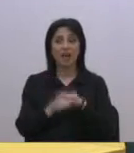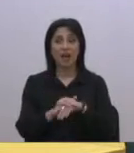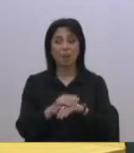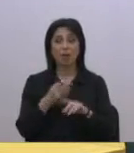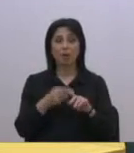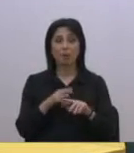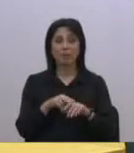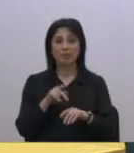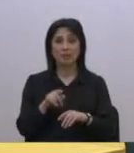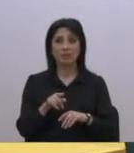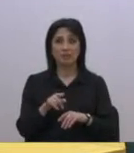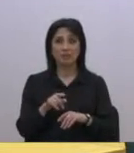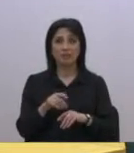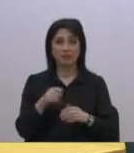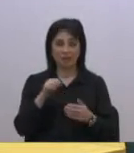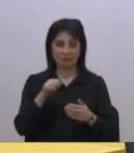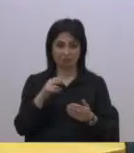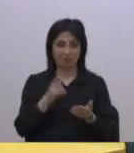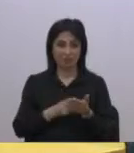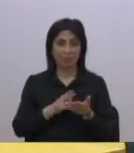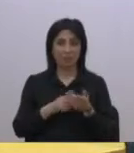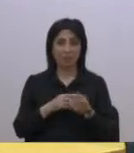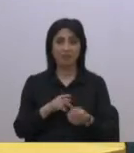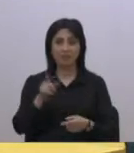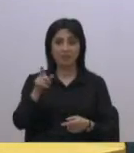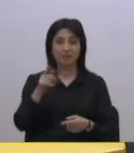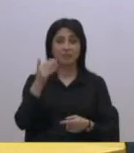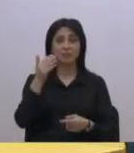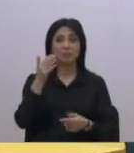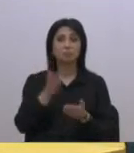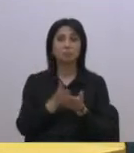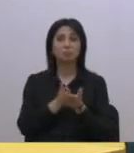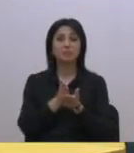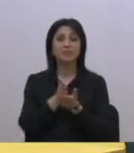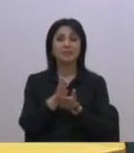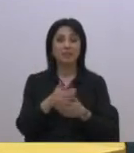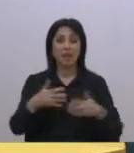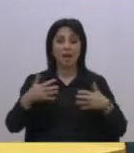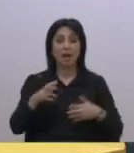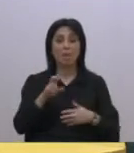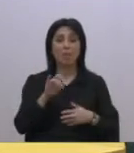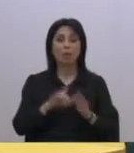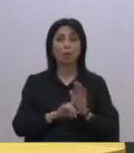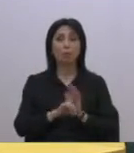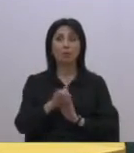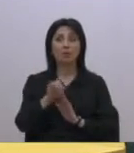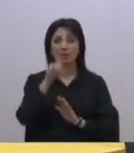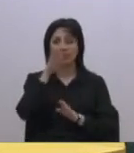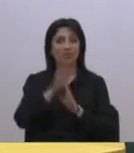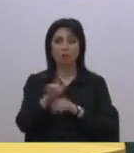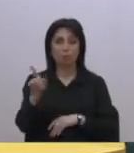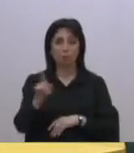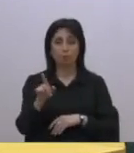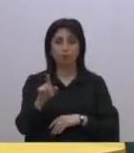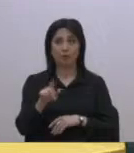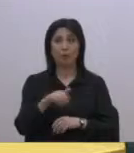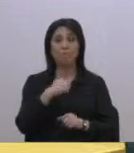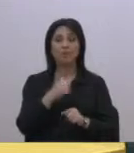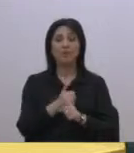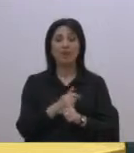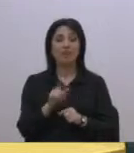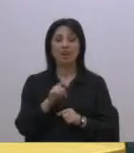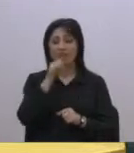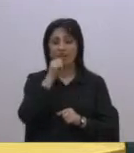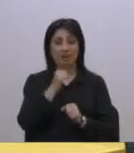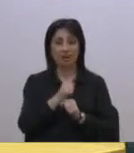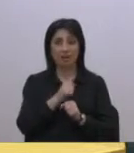იმის დამამტკიცებელი, რომ ის მისია, რომელიც ზუსტად კახაბენ დუქიძემ დაიწყო, ვერ შესრულდა, იმიტომ რომ მთავარი რაღაცები ვერ